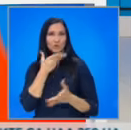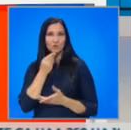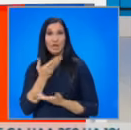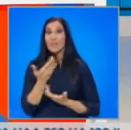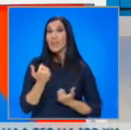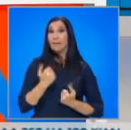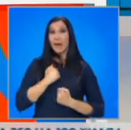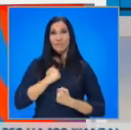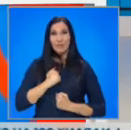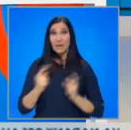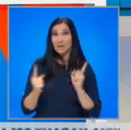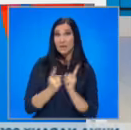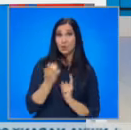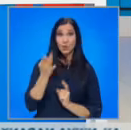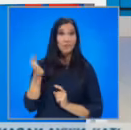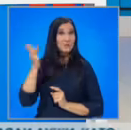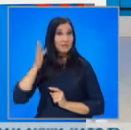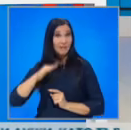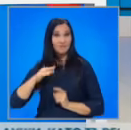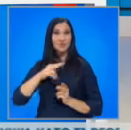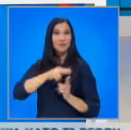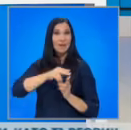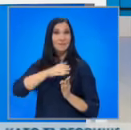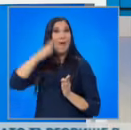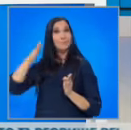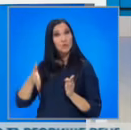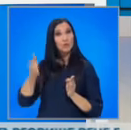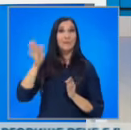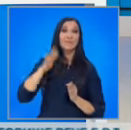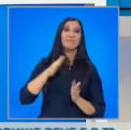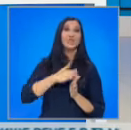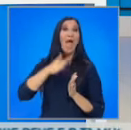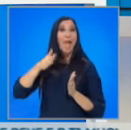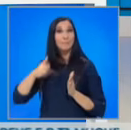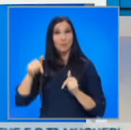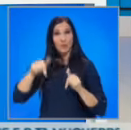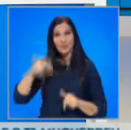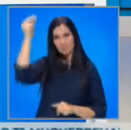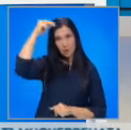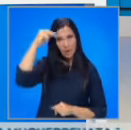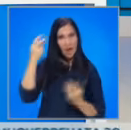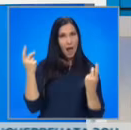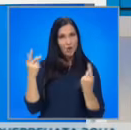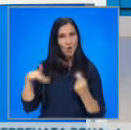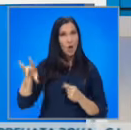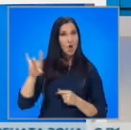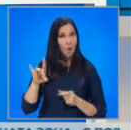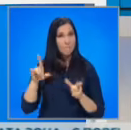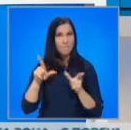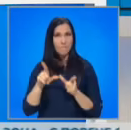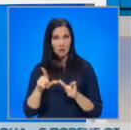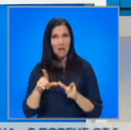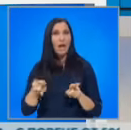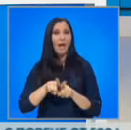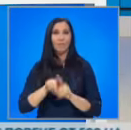и нямаха търпение да го срещнат отново в следващия епизод. А следващия епизод е днес в България. Актьорът Рон Мос,